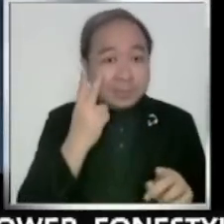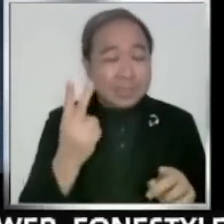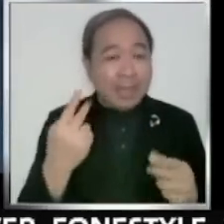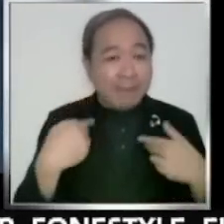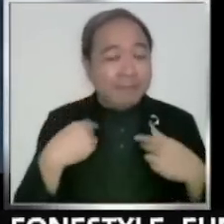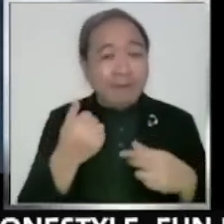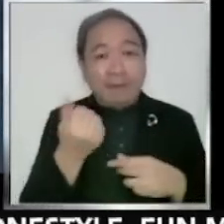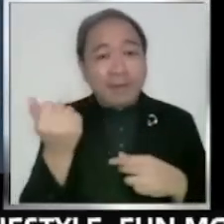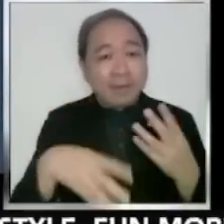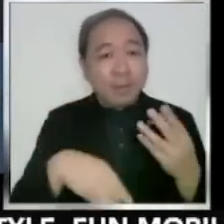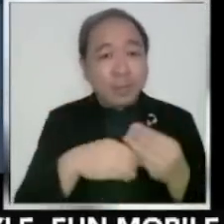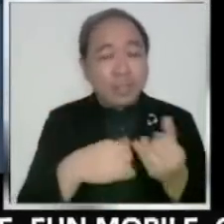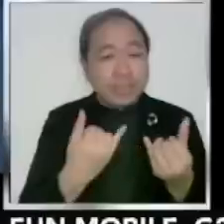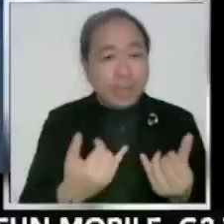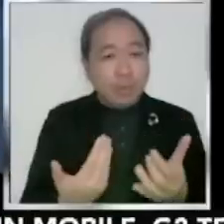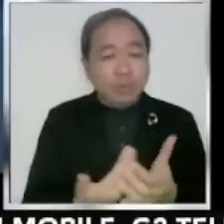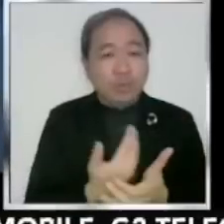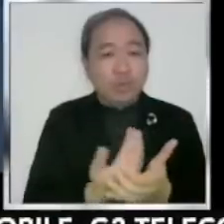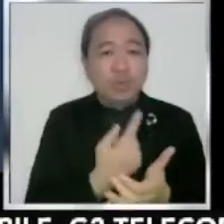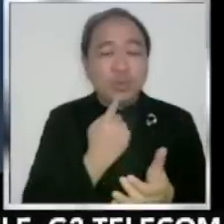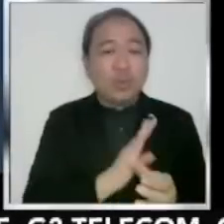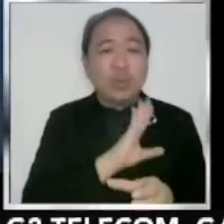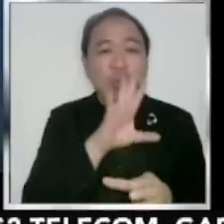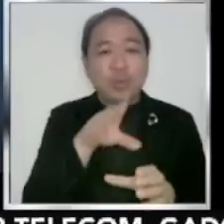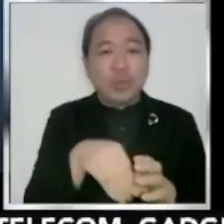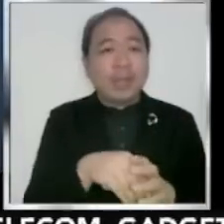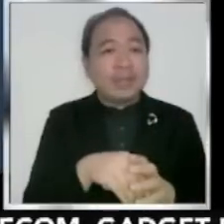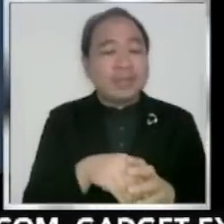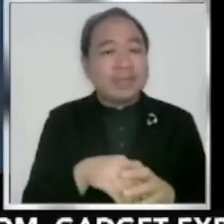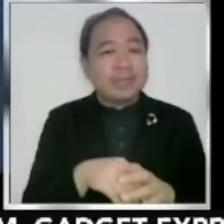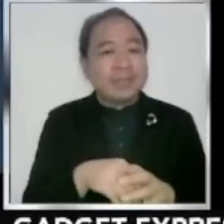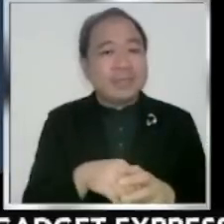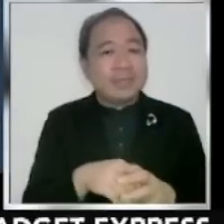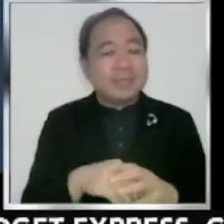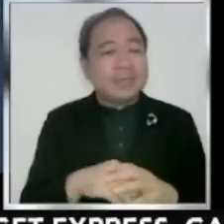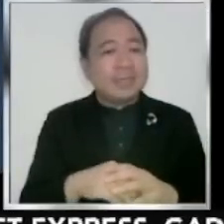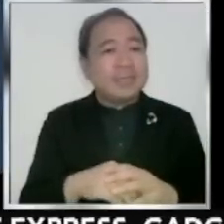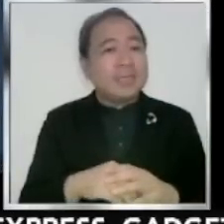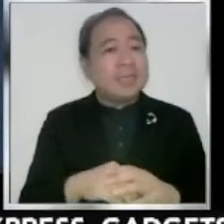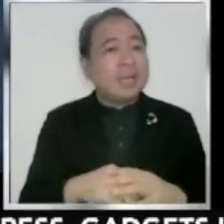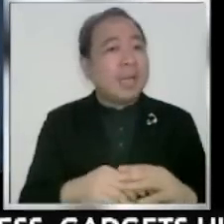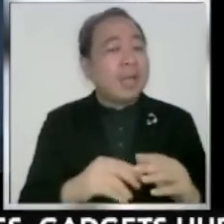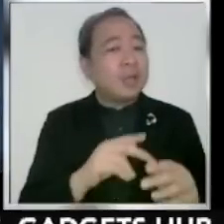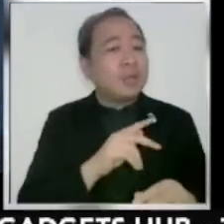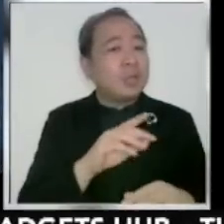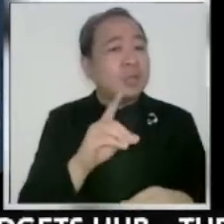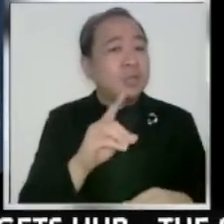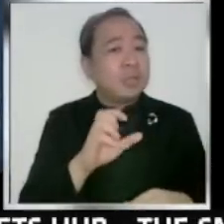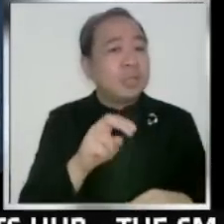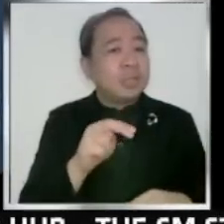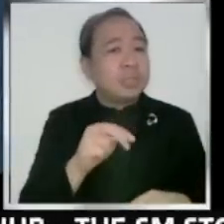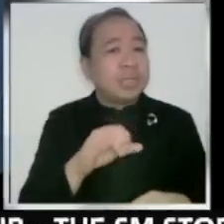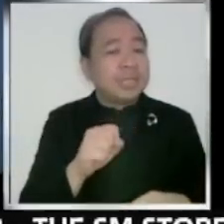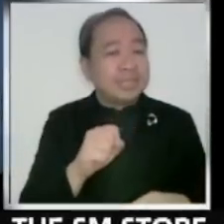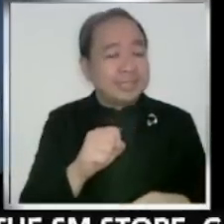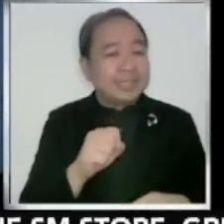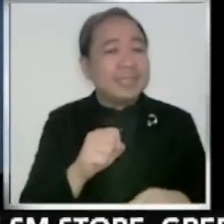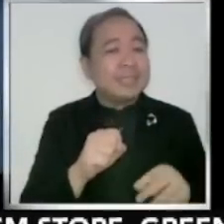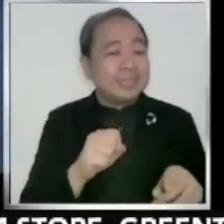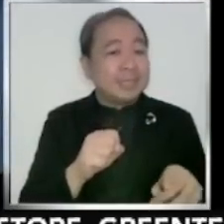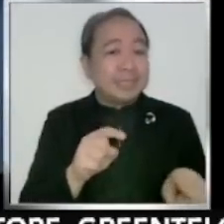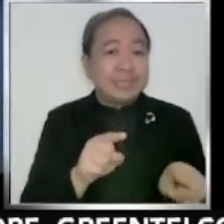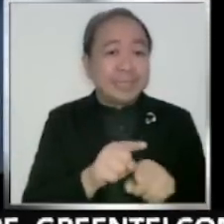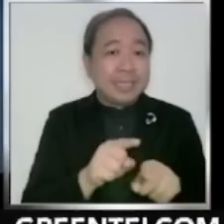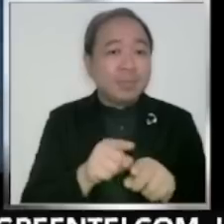sa Price Tag Challenge, si Kapuso Drama King, Dennis Trillo. Tulad ni Marian, suot ni Dennis ang kanyang trucker